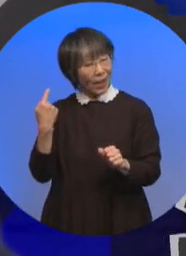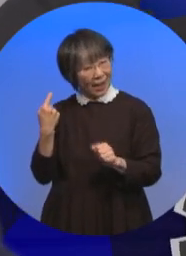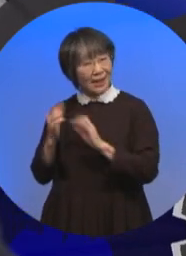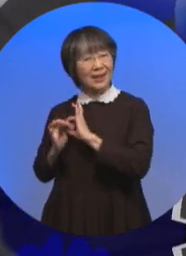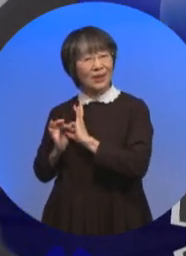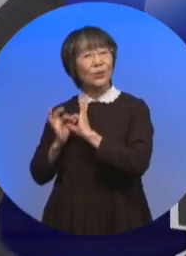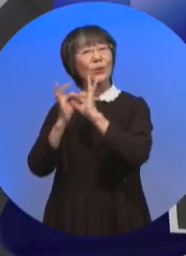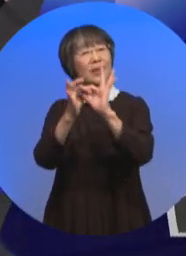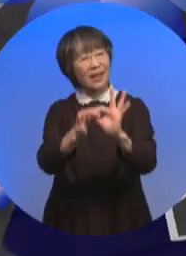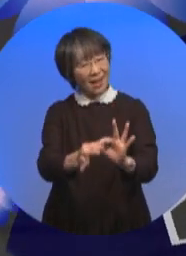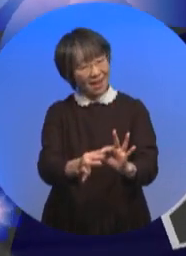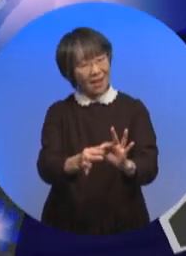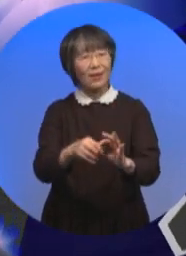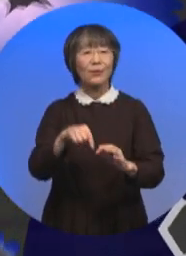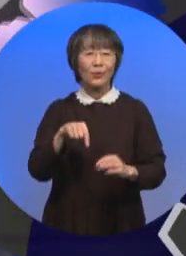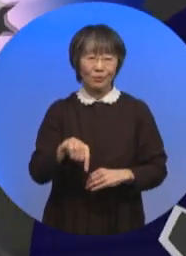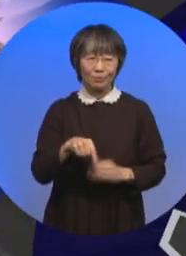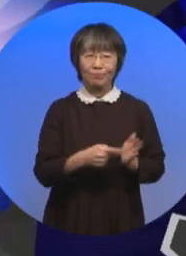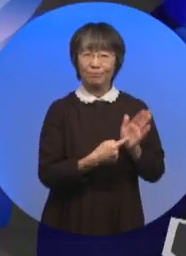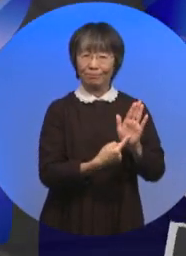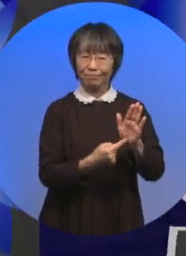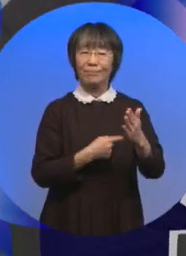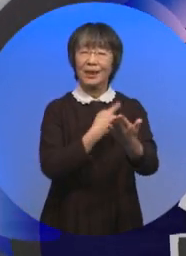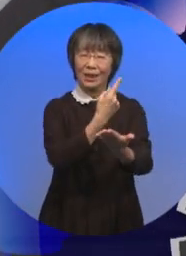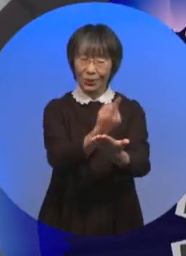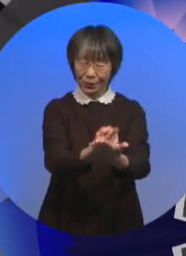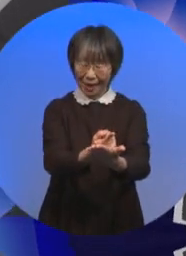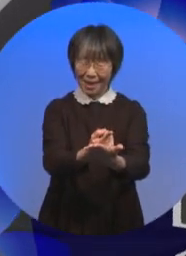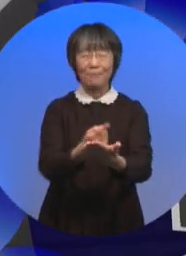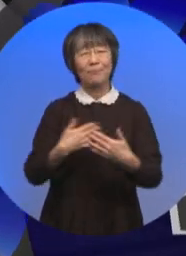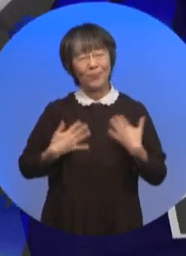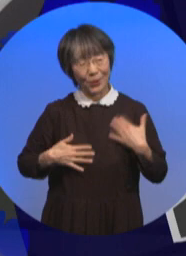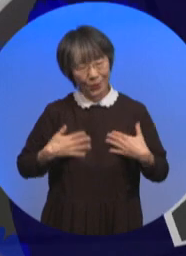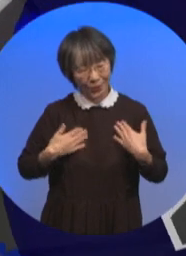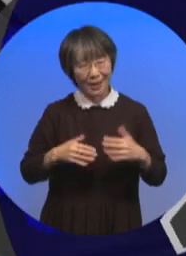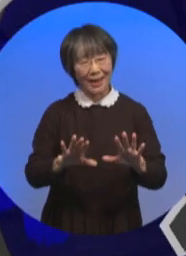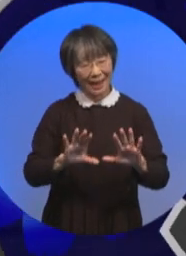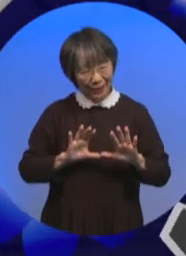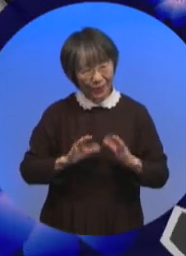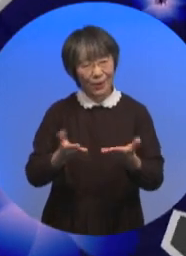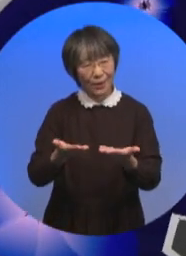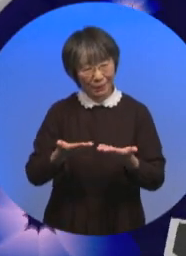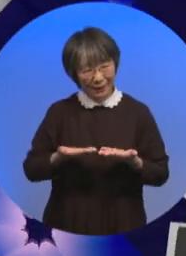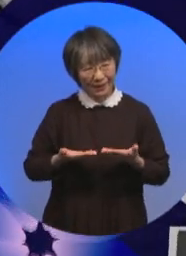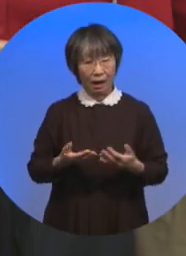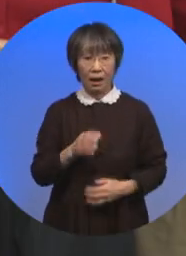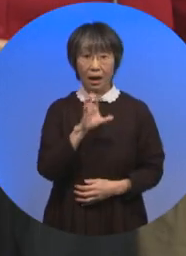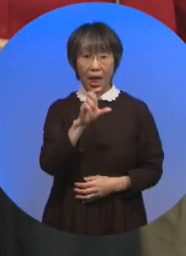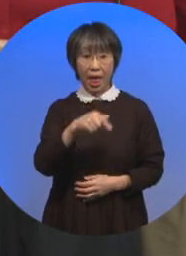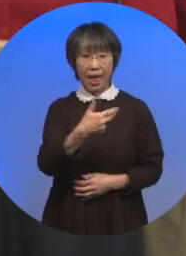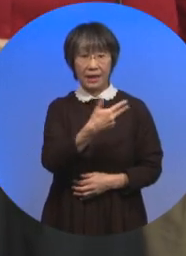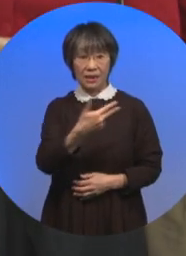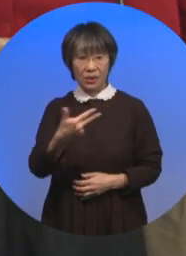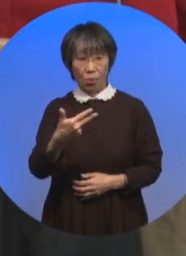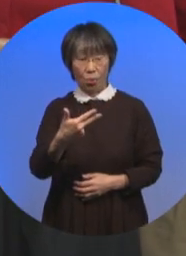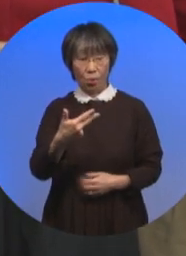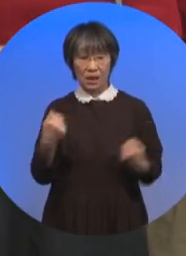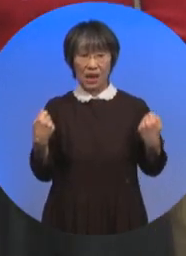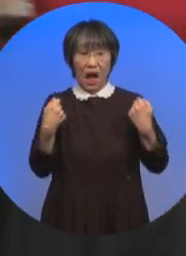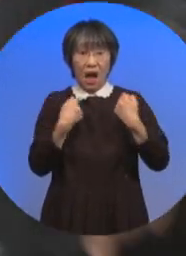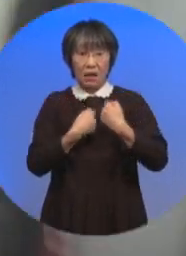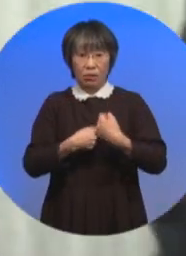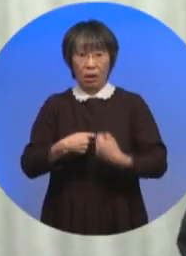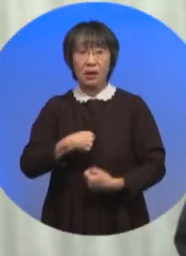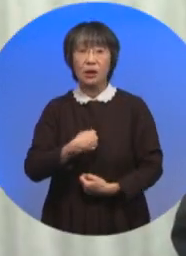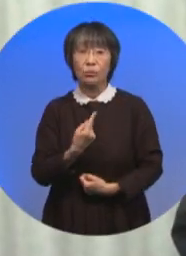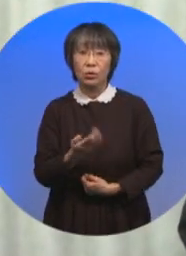の出演快諾いただきましたちなみに演じのジャージは市長自らのご提案です ここに来るまで何回映ってるん